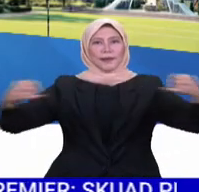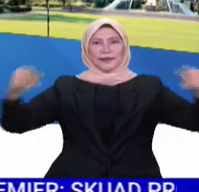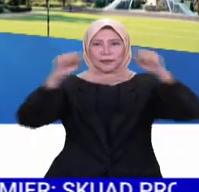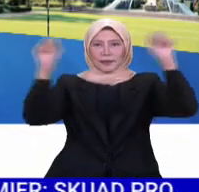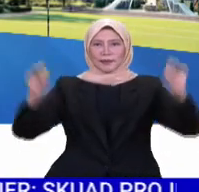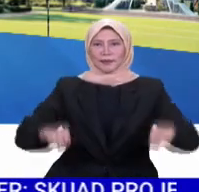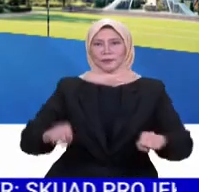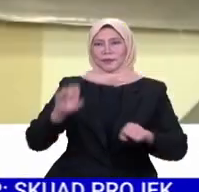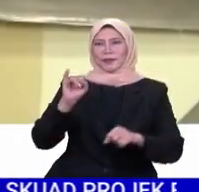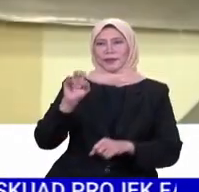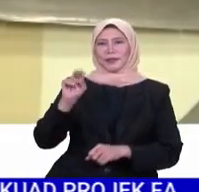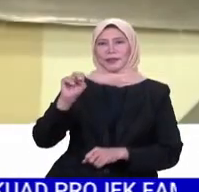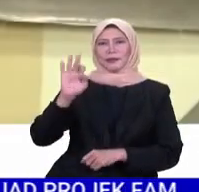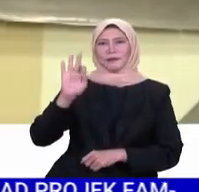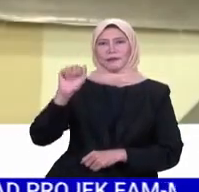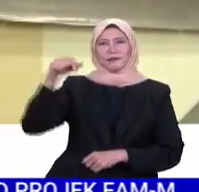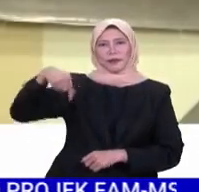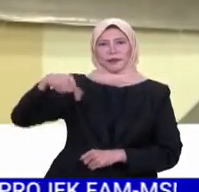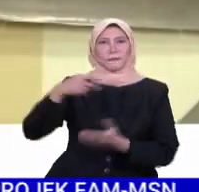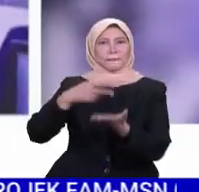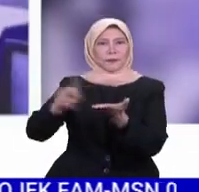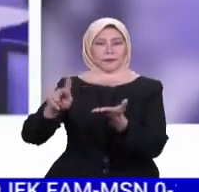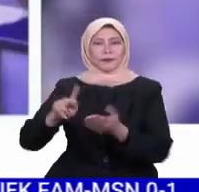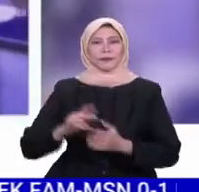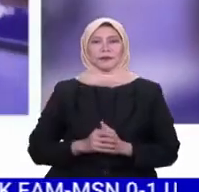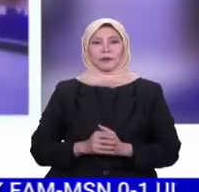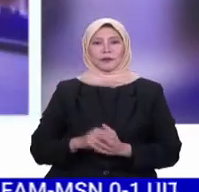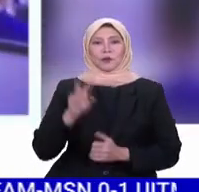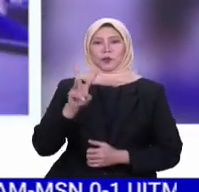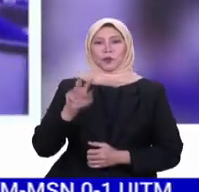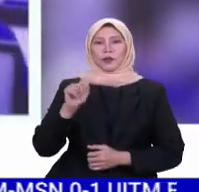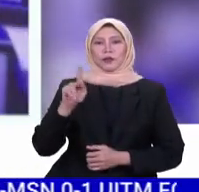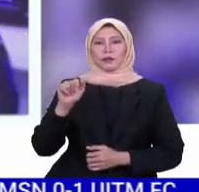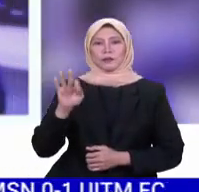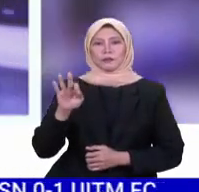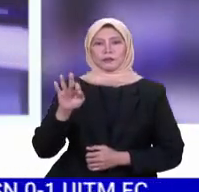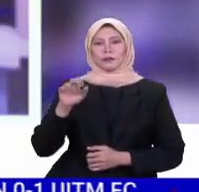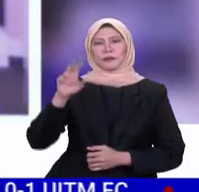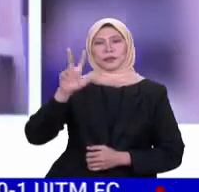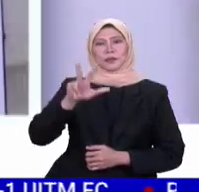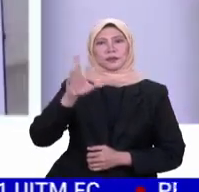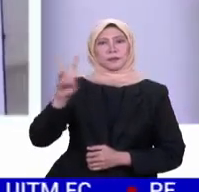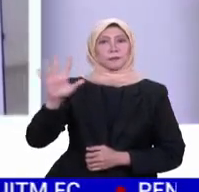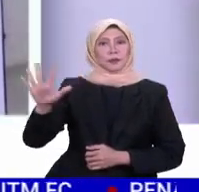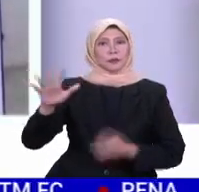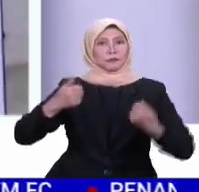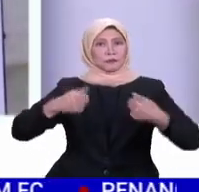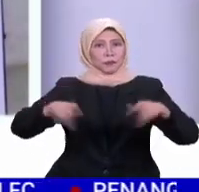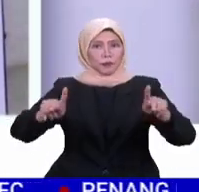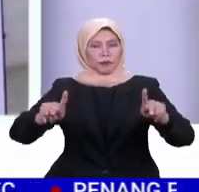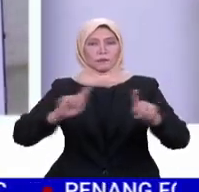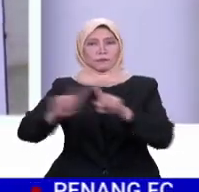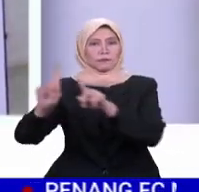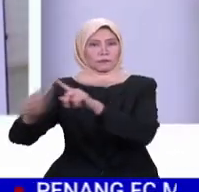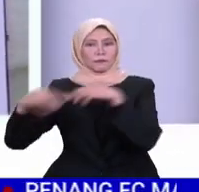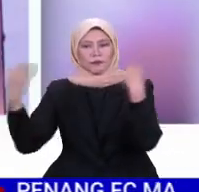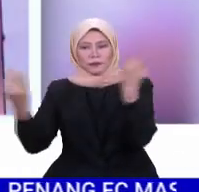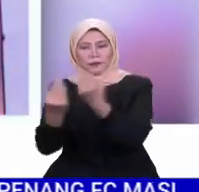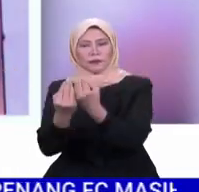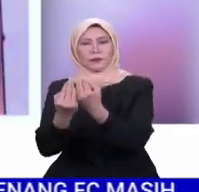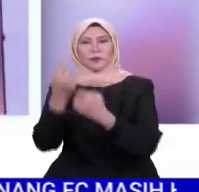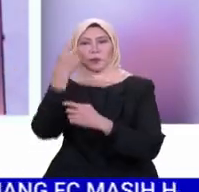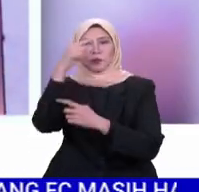sistem infopkb pada masa sama menurut beliau wakaf 365 memberi peluang kepada semua lapisan masyarakat